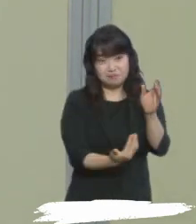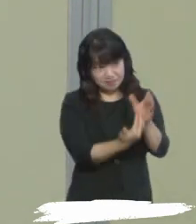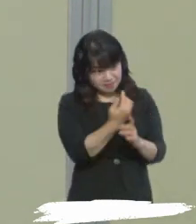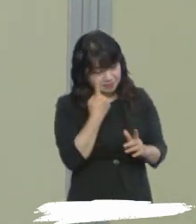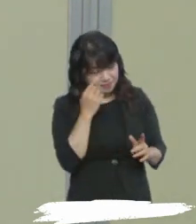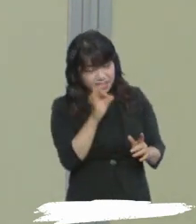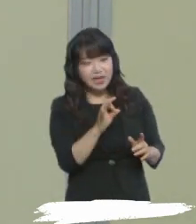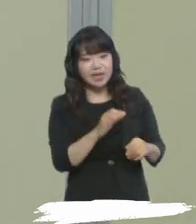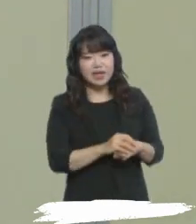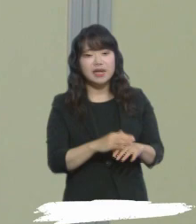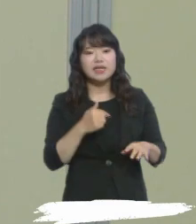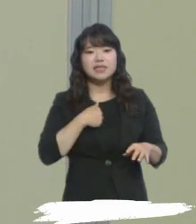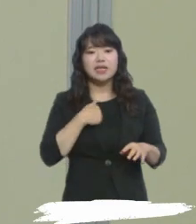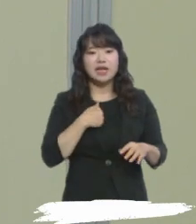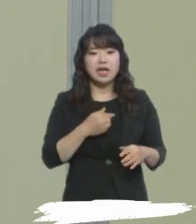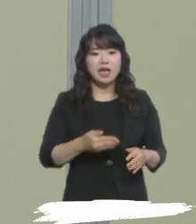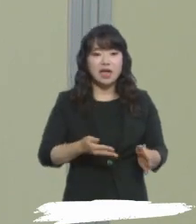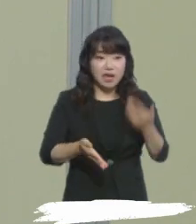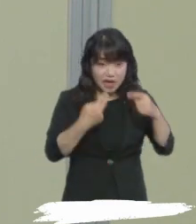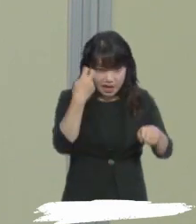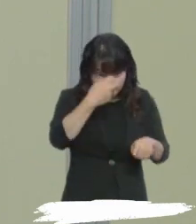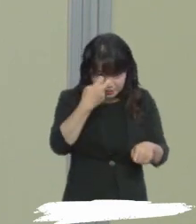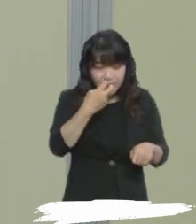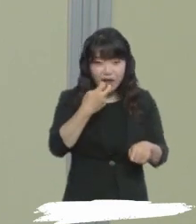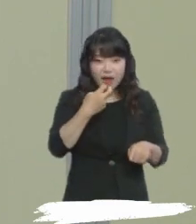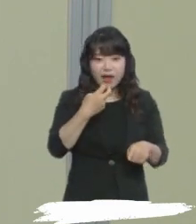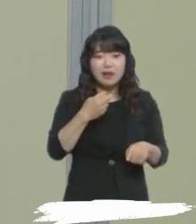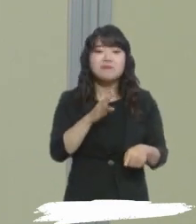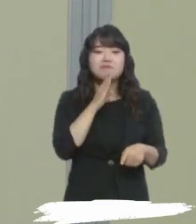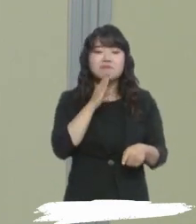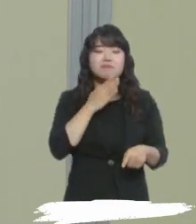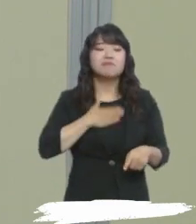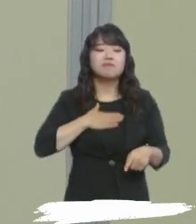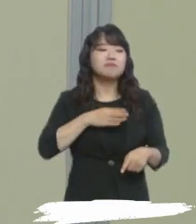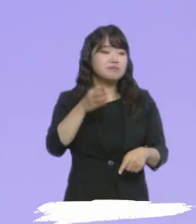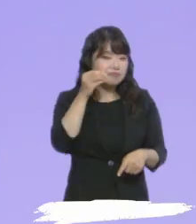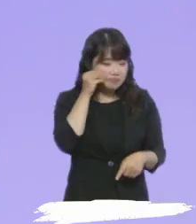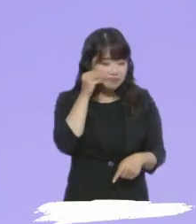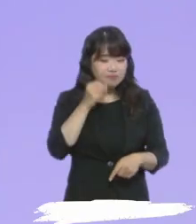제가 주민감사는 그 결과에는 제가 받아들이는 걸로.